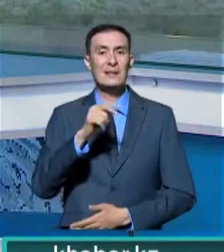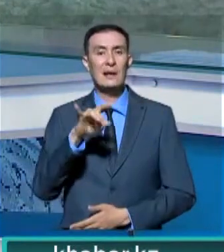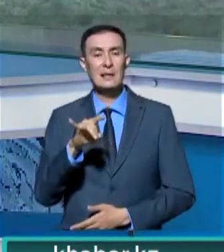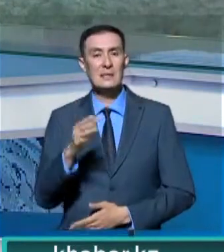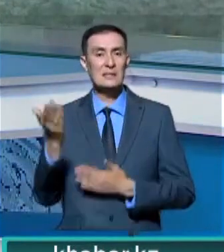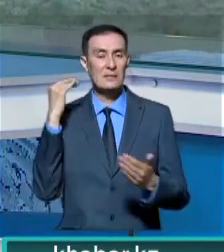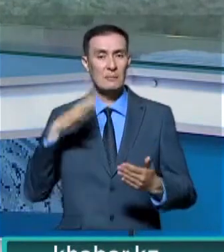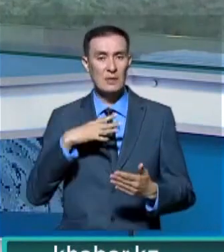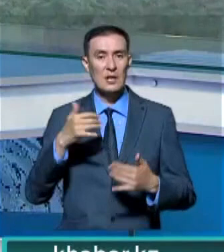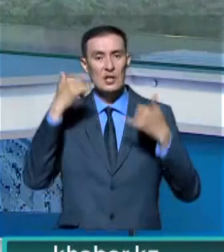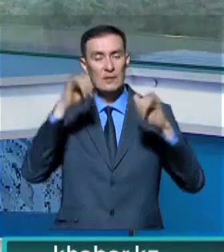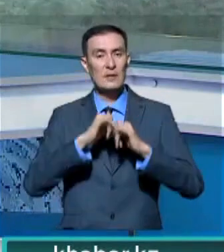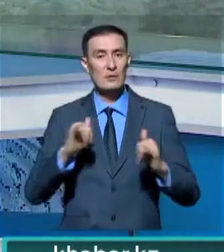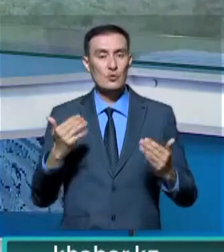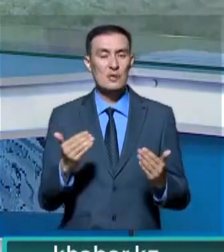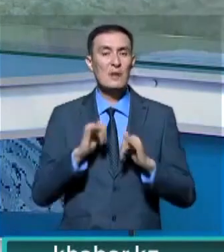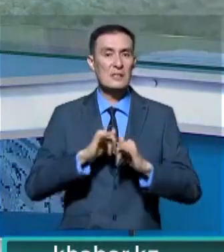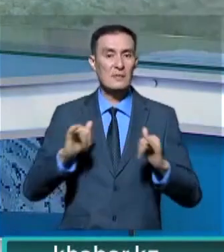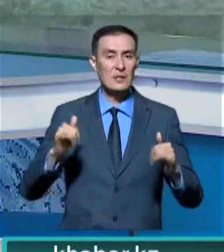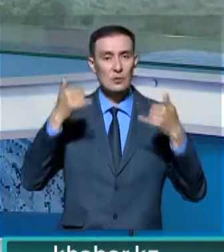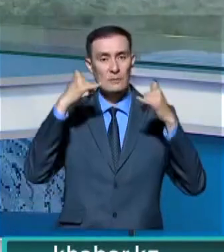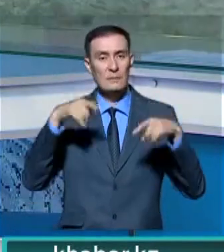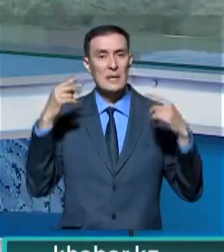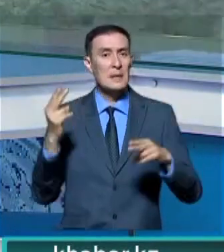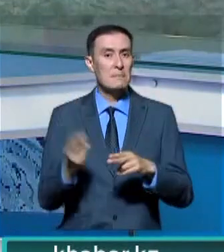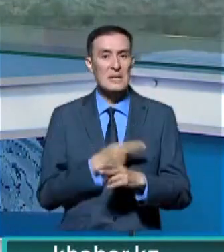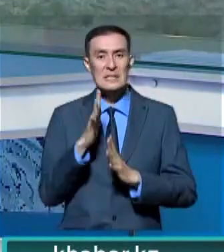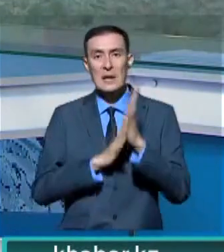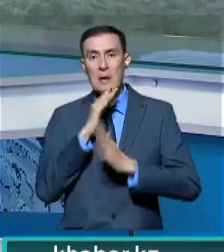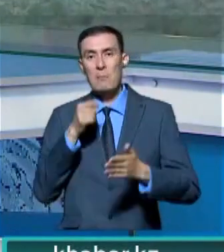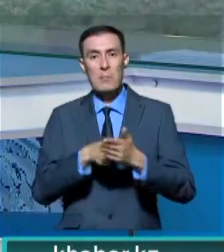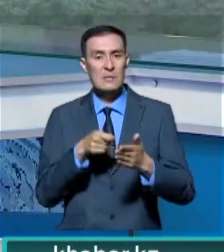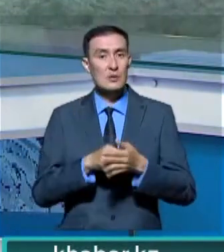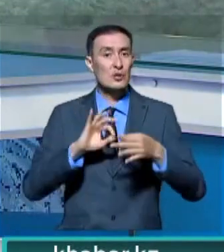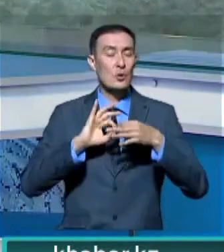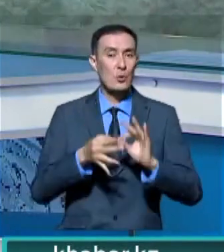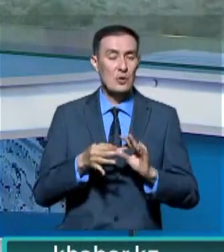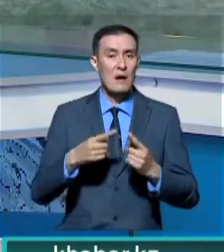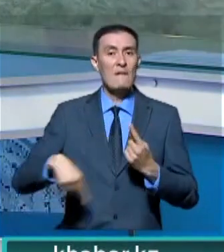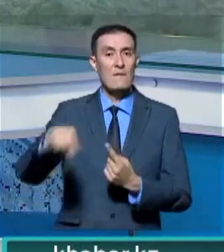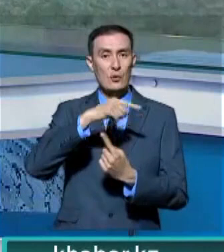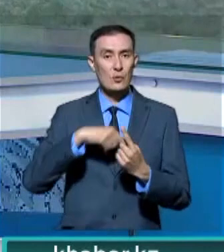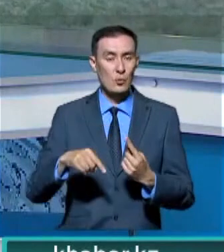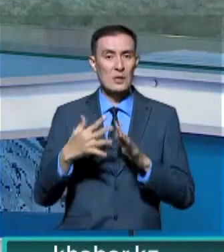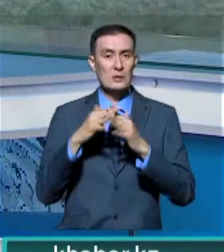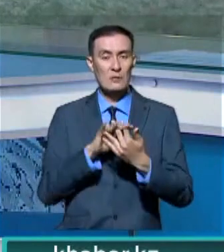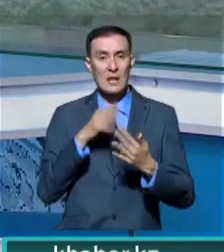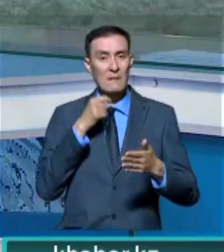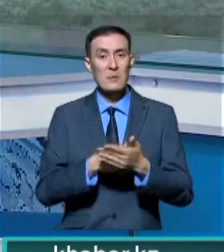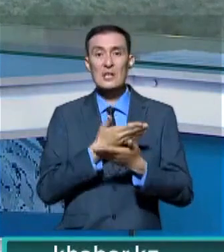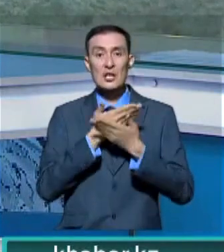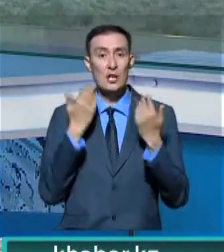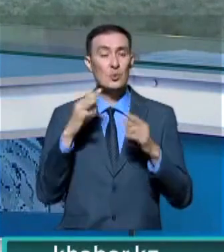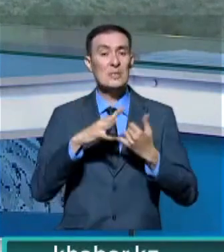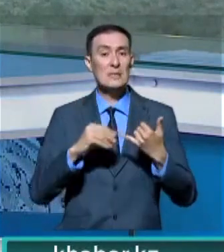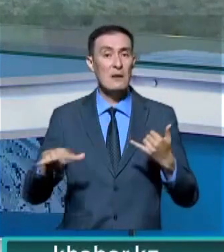издавна считается животноводческим, однако разводить домашних животных без пастбищ становится все сложнее. Вокруг населенных пунктов для выпаса не осталось